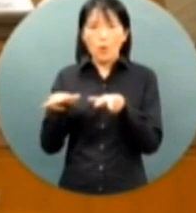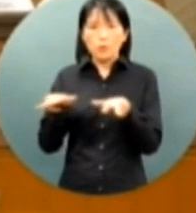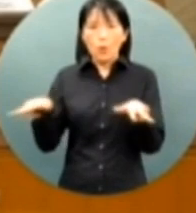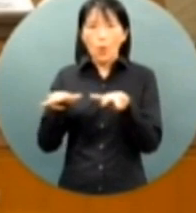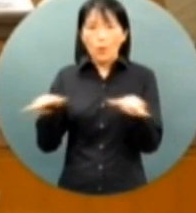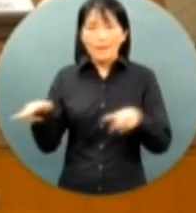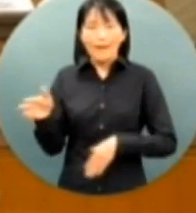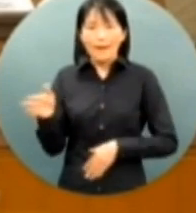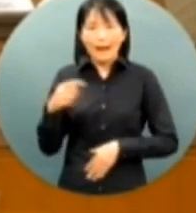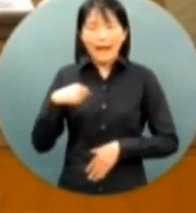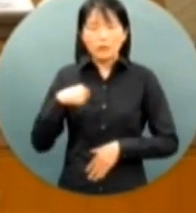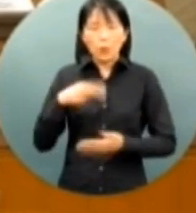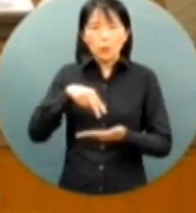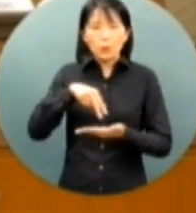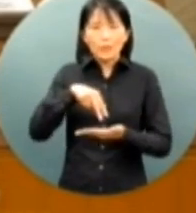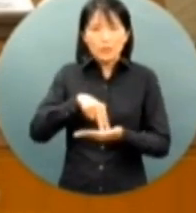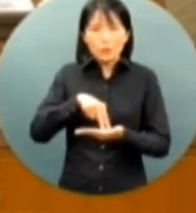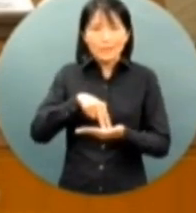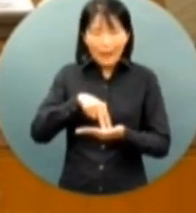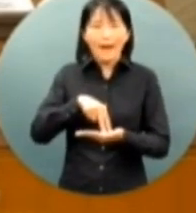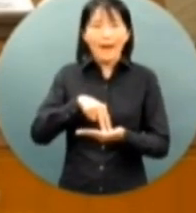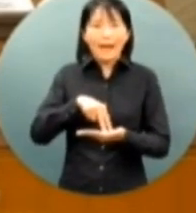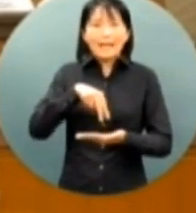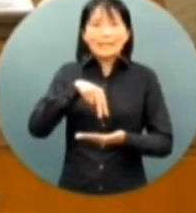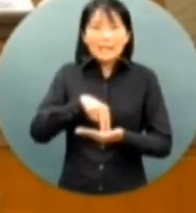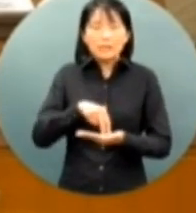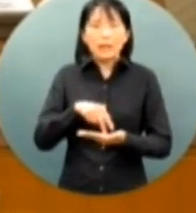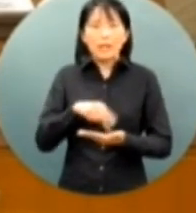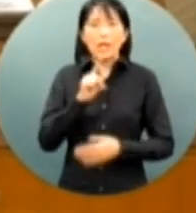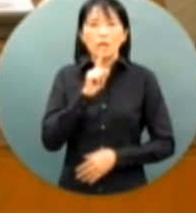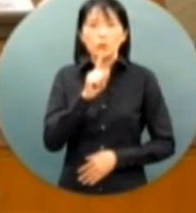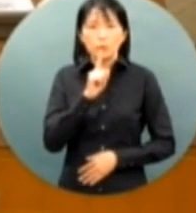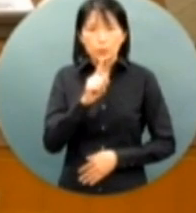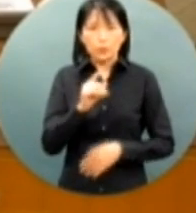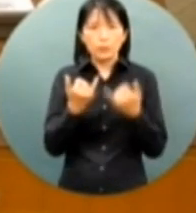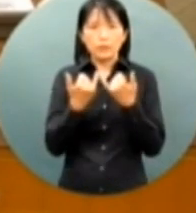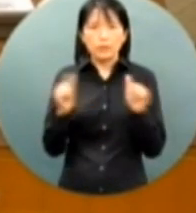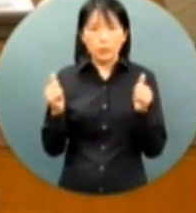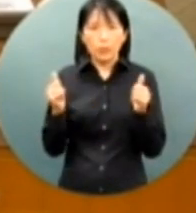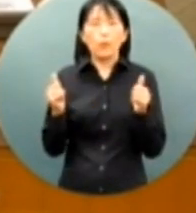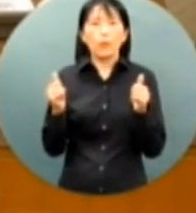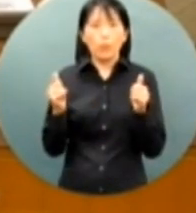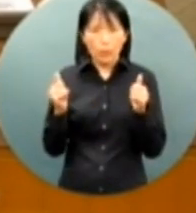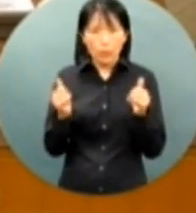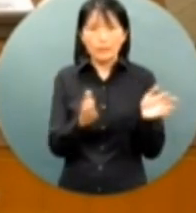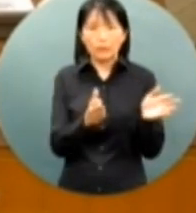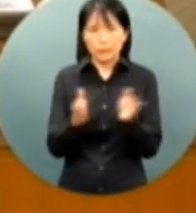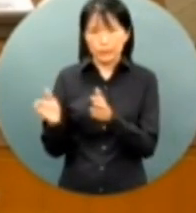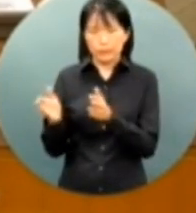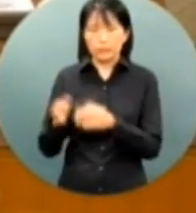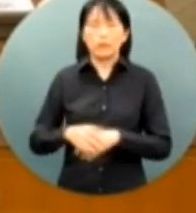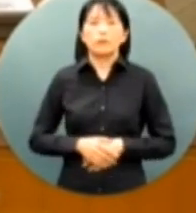独立した存在としてものを言う方々をあえてセットするという形のもの